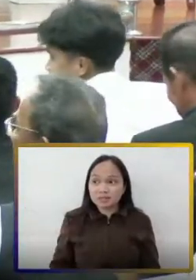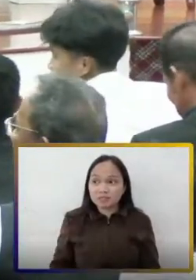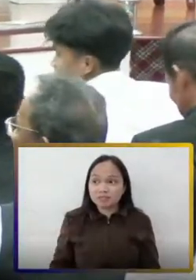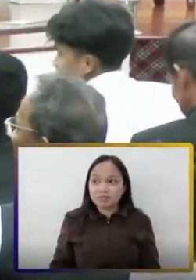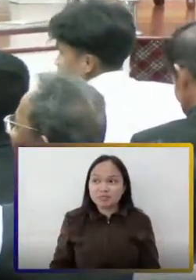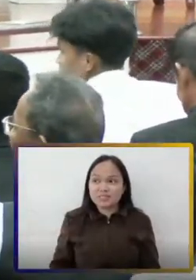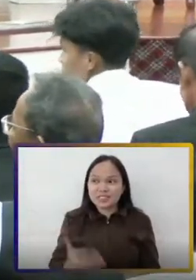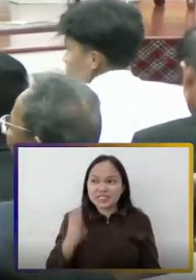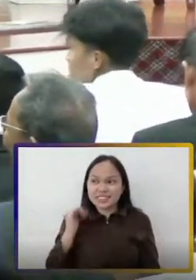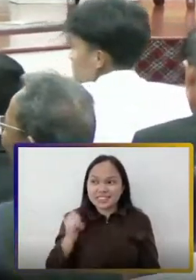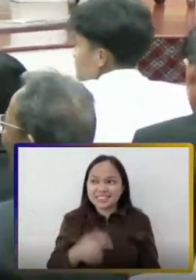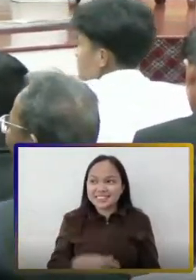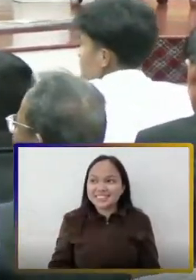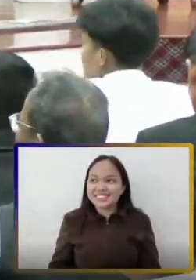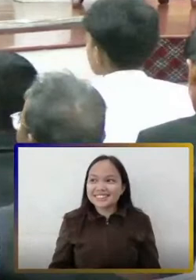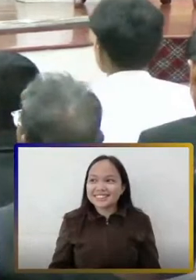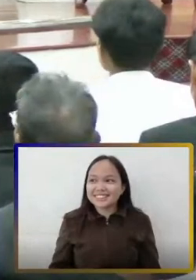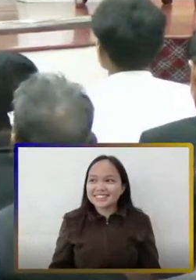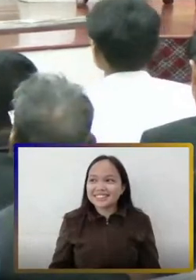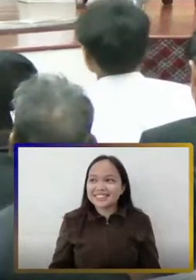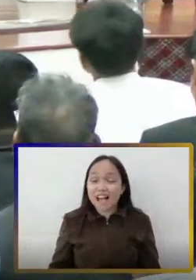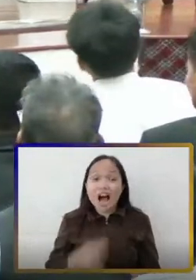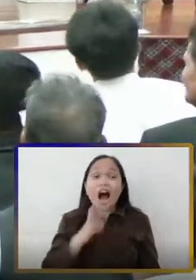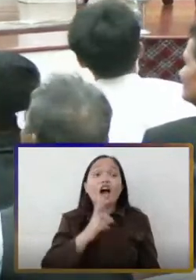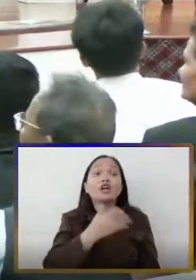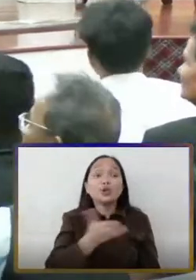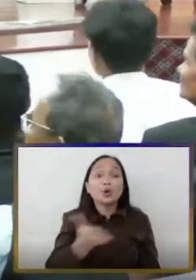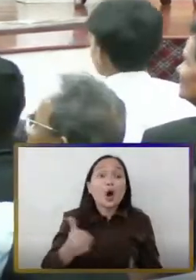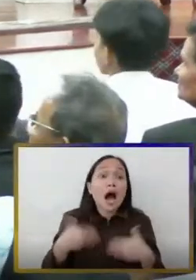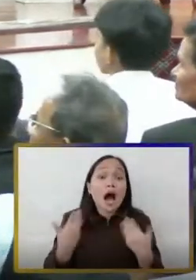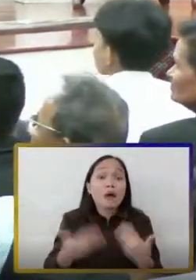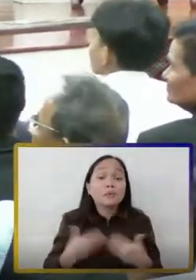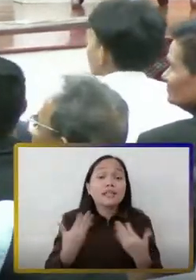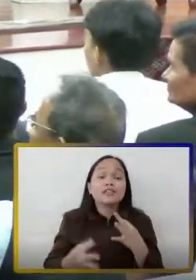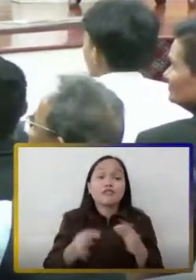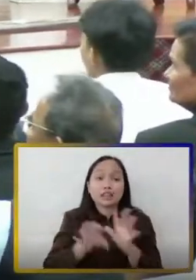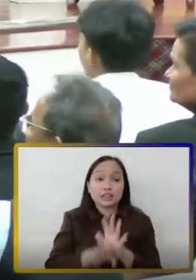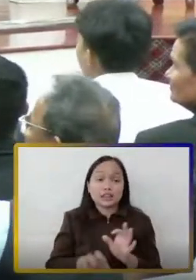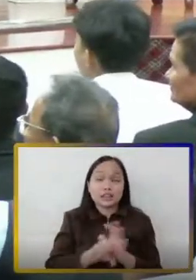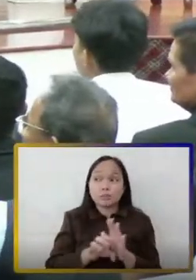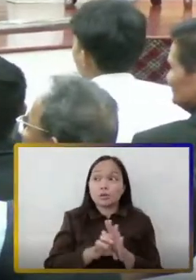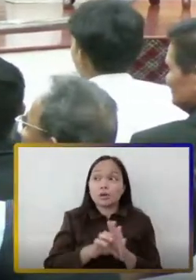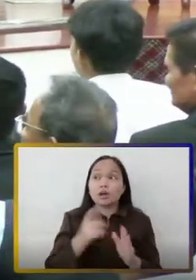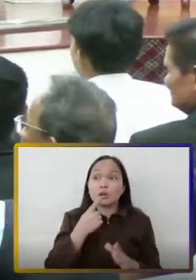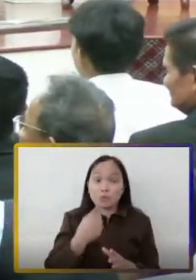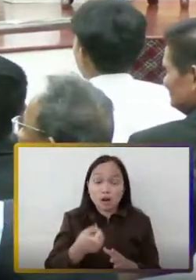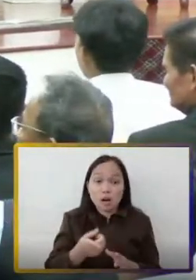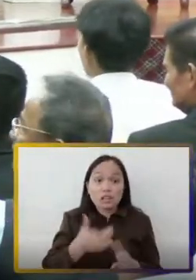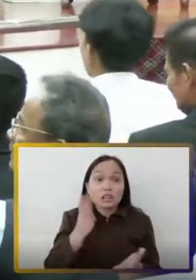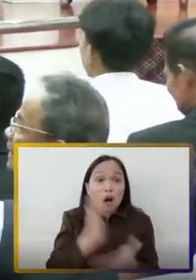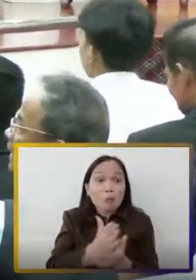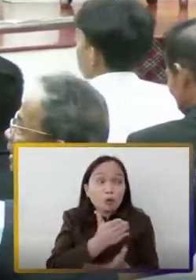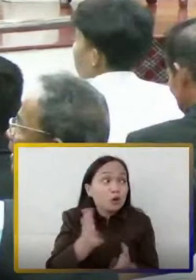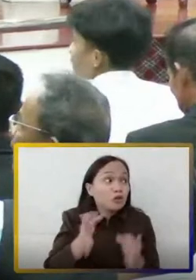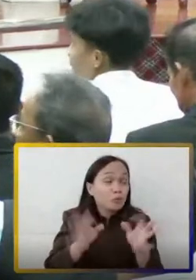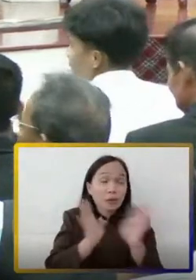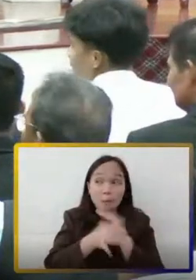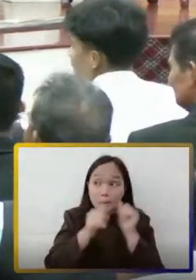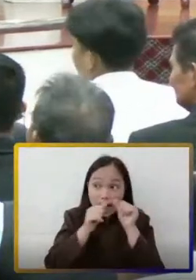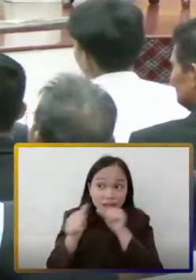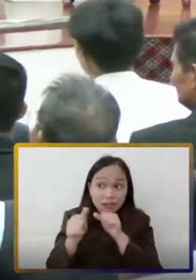Ayaw, hindi ka matutuwa. Matutuwa ka ba kung sinasaway ka ng tatay mo na huwag maging addict ng cellphone? Yes.